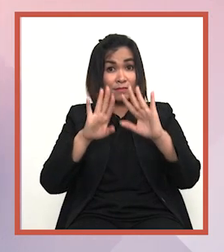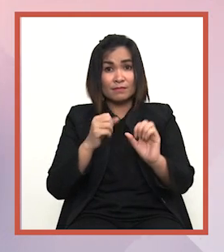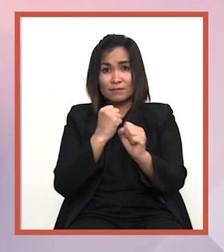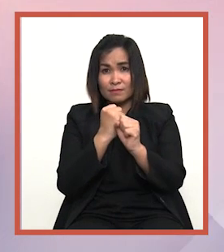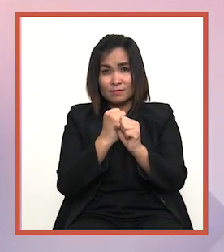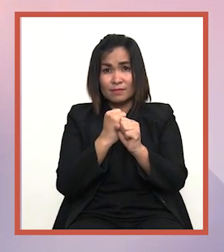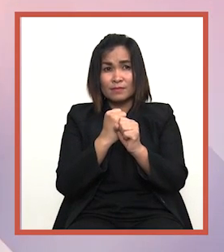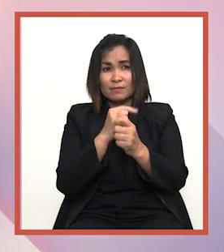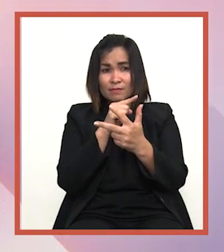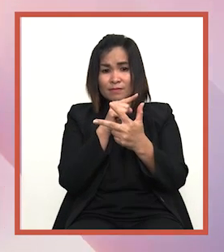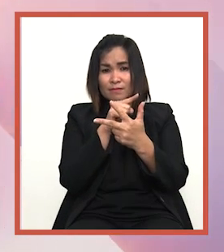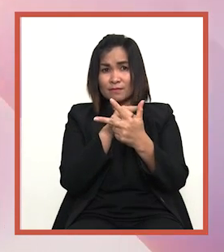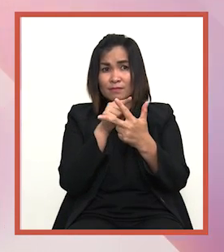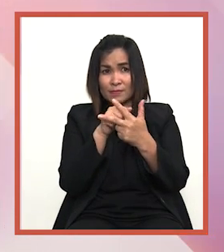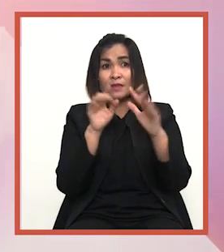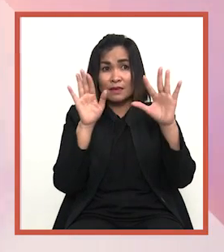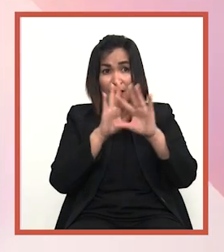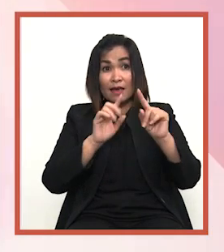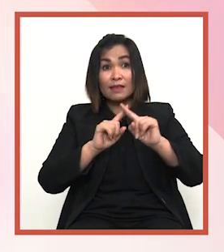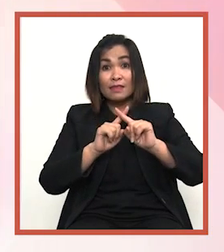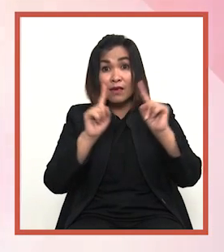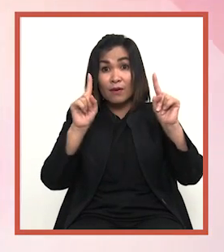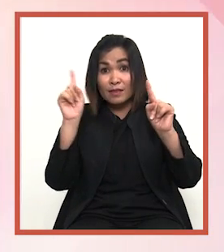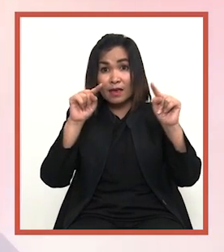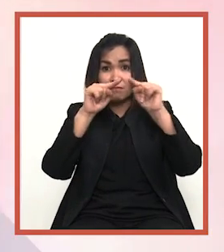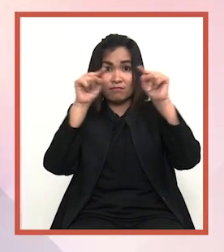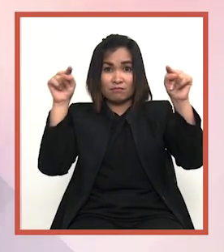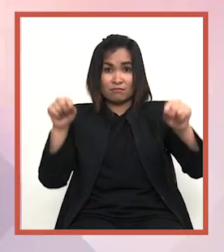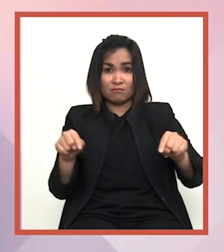ล้ายๆกันครับแต่จะตัดกล่องอุปกรณ์ออก